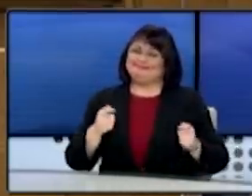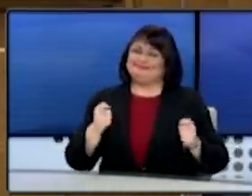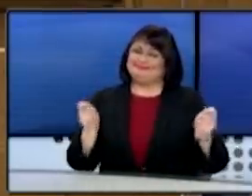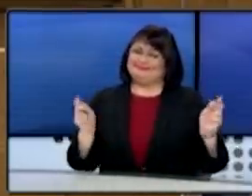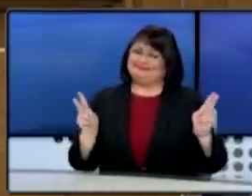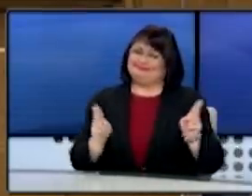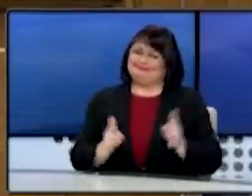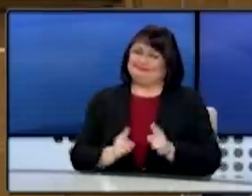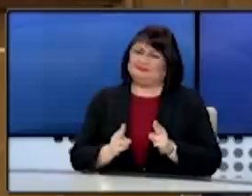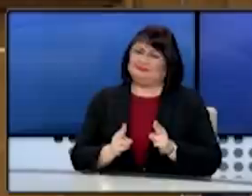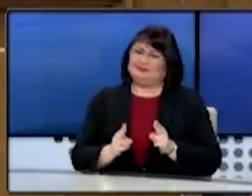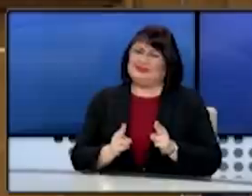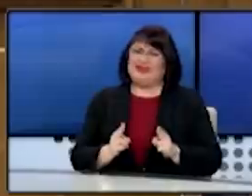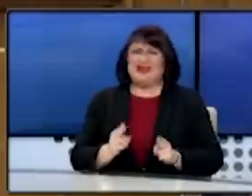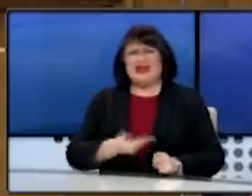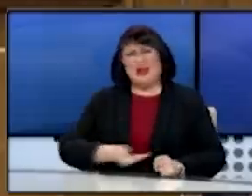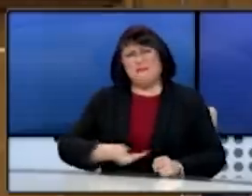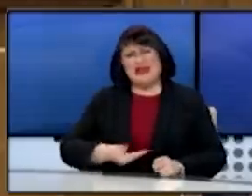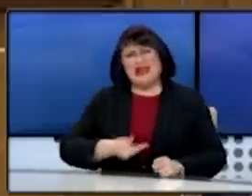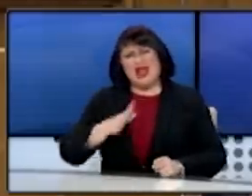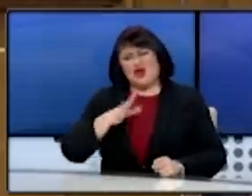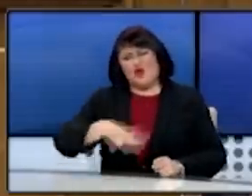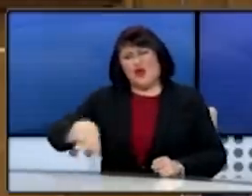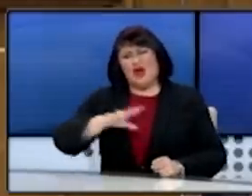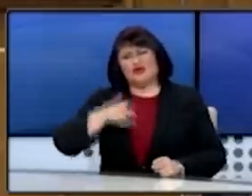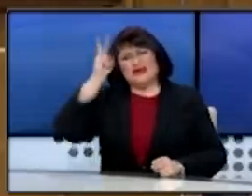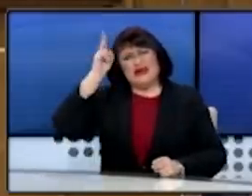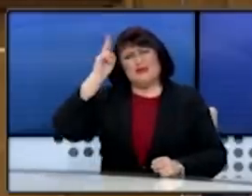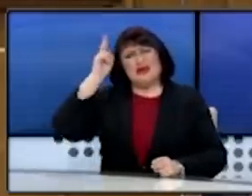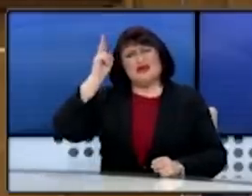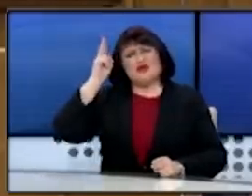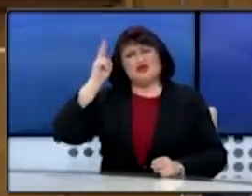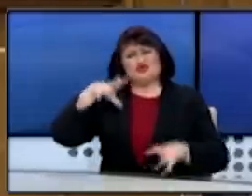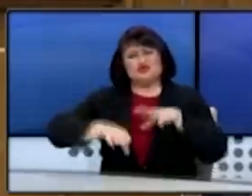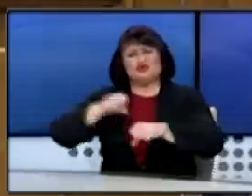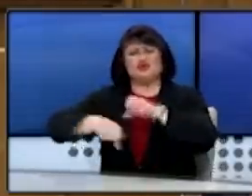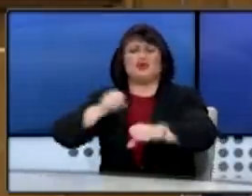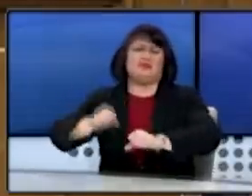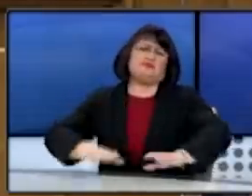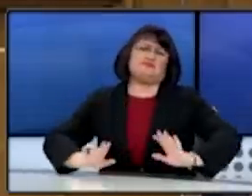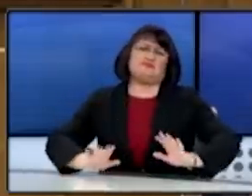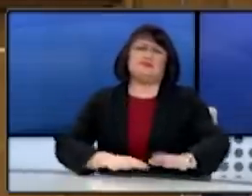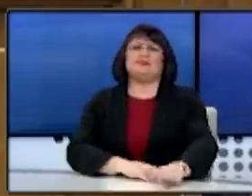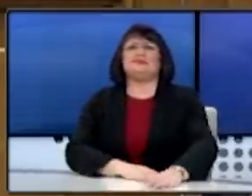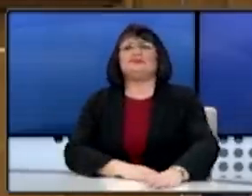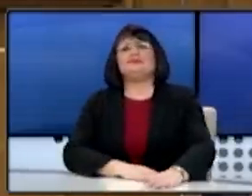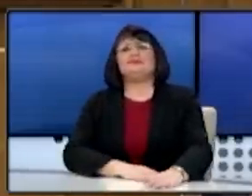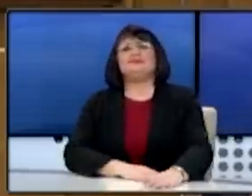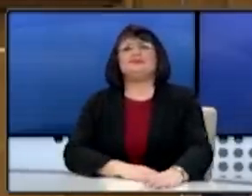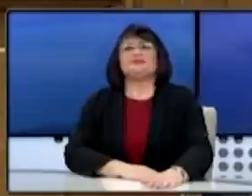πολιτικής, δηλαδή ο λαός στην πείνα και αυτός της λογικής, ο γερμανικός ιμπεριαλισμός υπεράλλες.